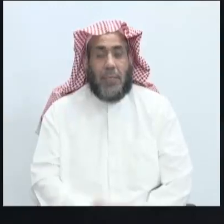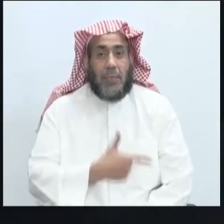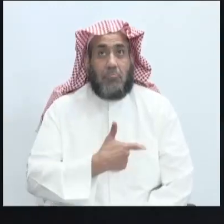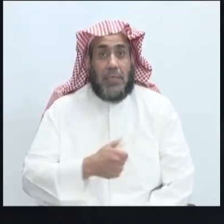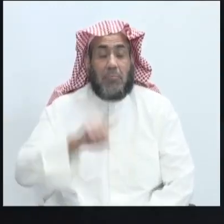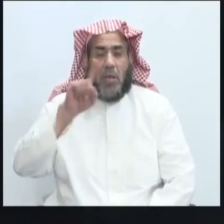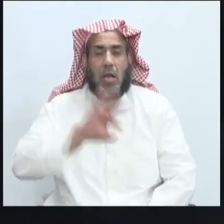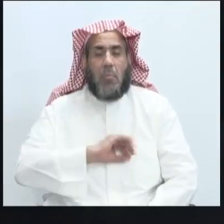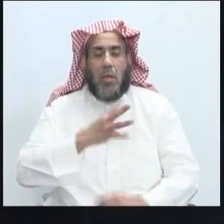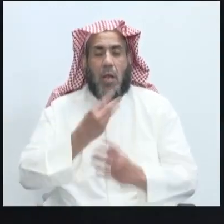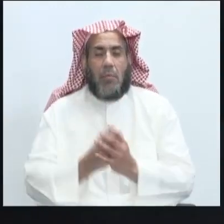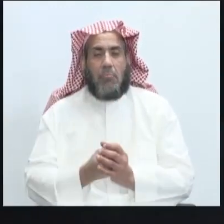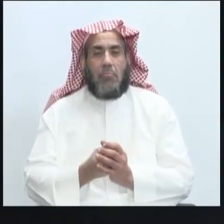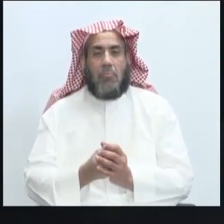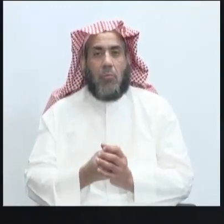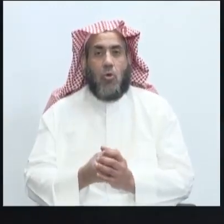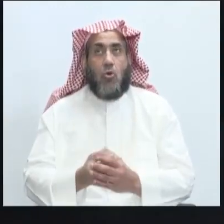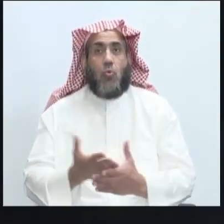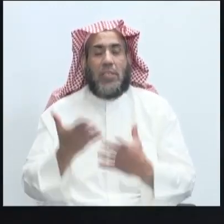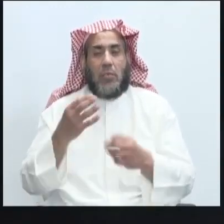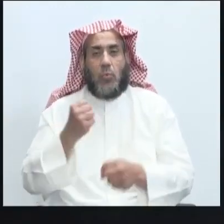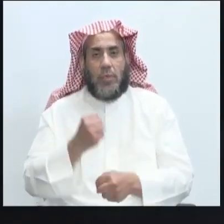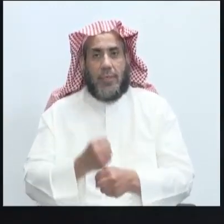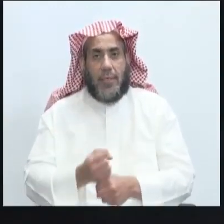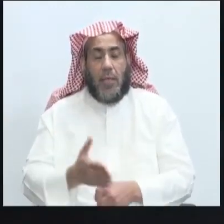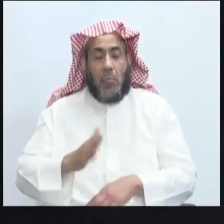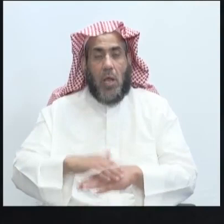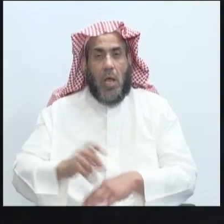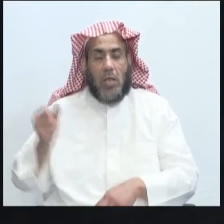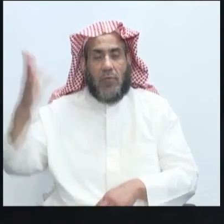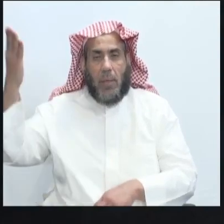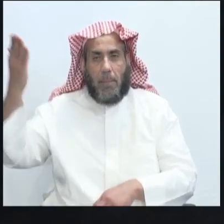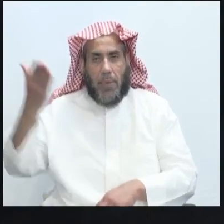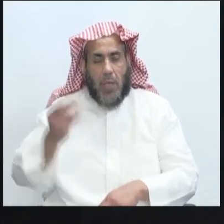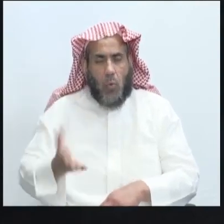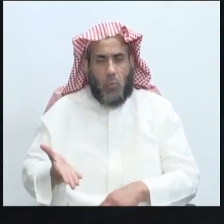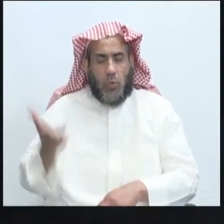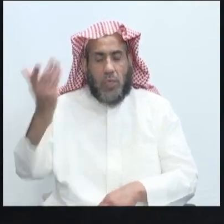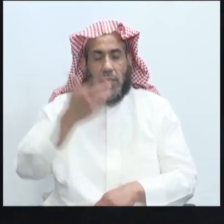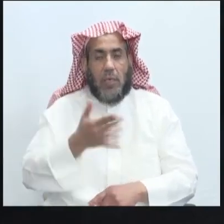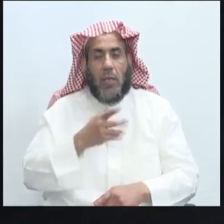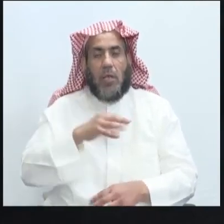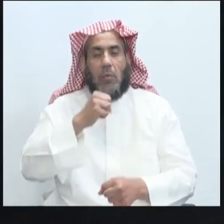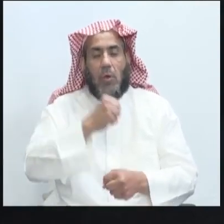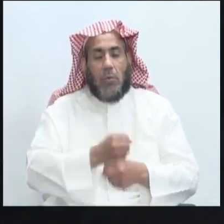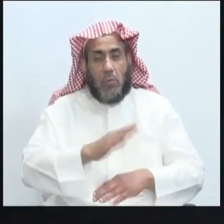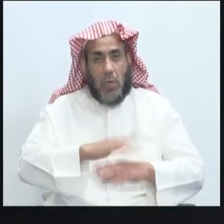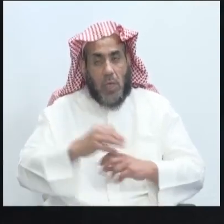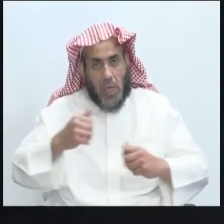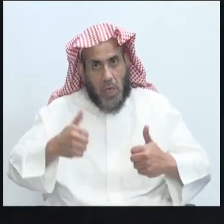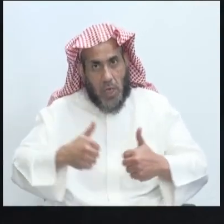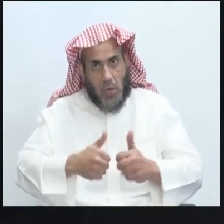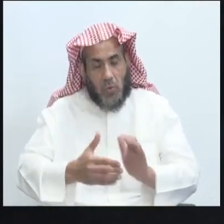بسم الله الرحمن الرحيم والصلاه والسلام على اشرف الانبياء والمرسلين نبينا محمد وعلى